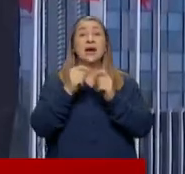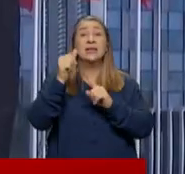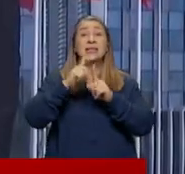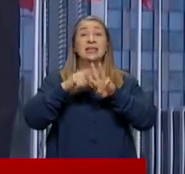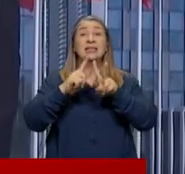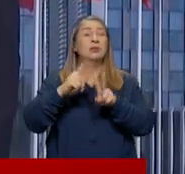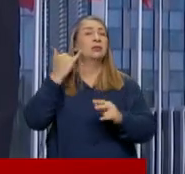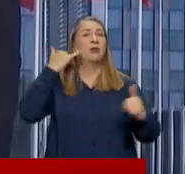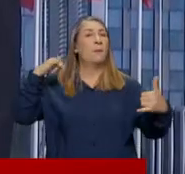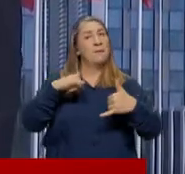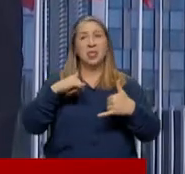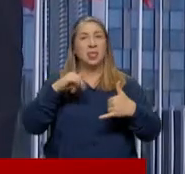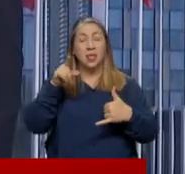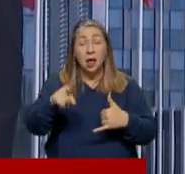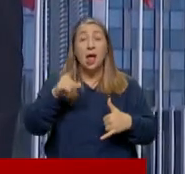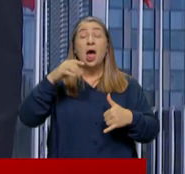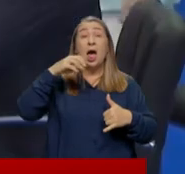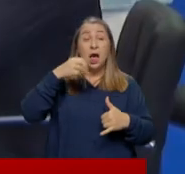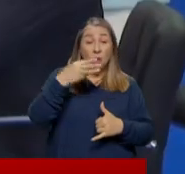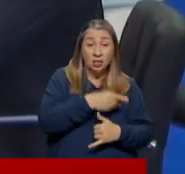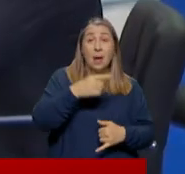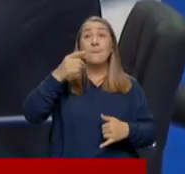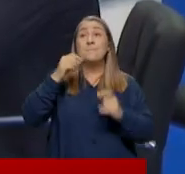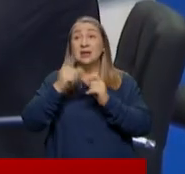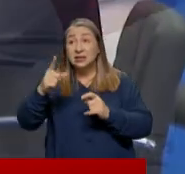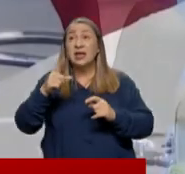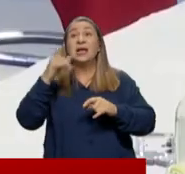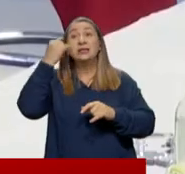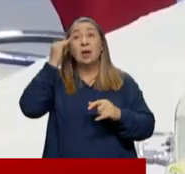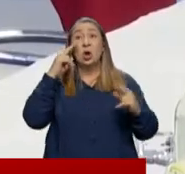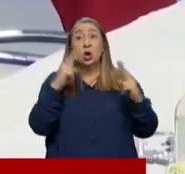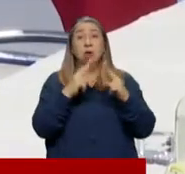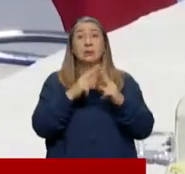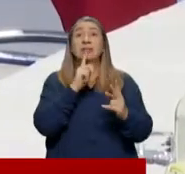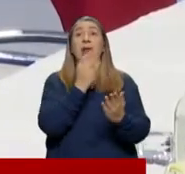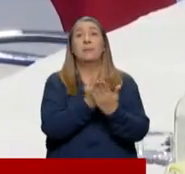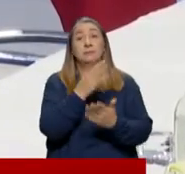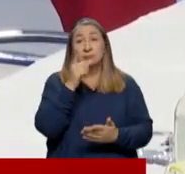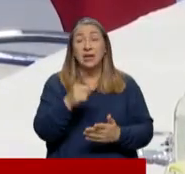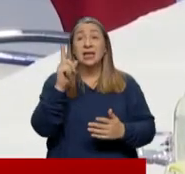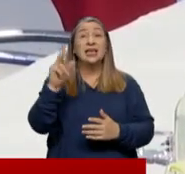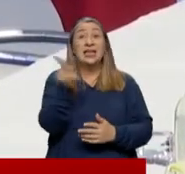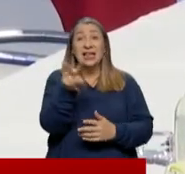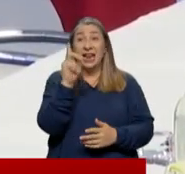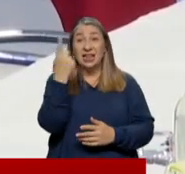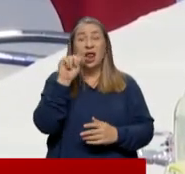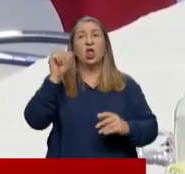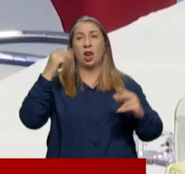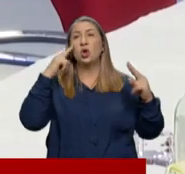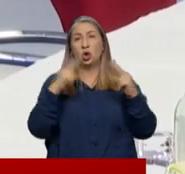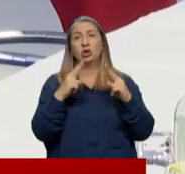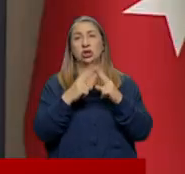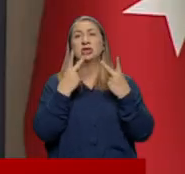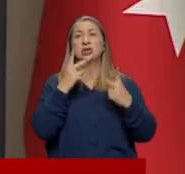baygınlığı telefonda görüştü Erdoğan faydanın Madrid'de görüşme talebinde bulunduğunu söyledi iki liderin yarın